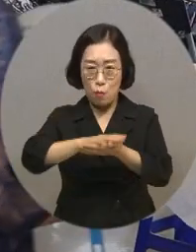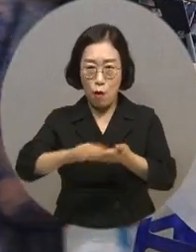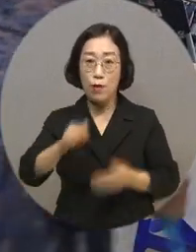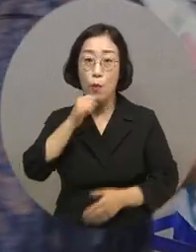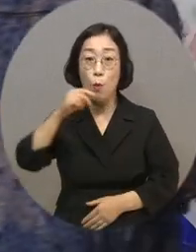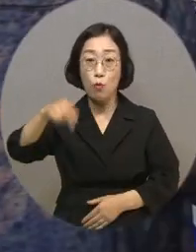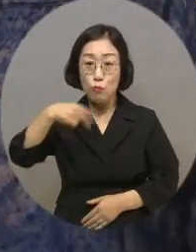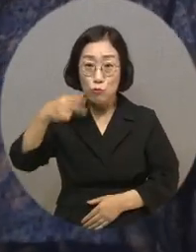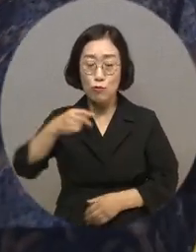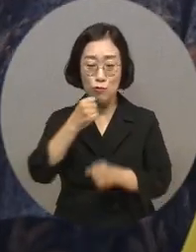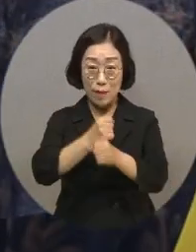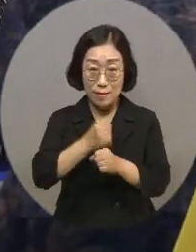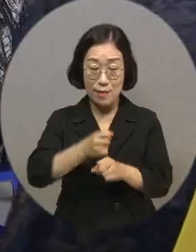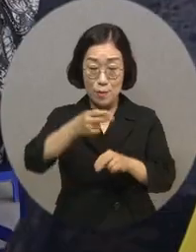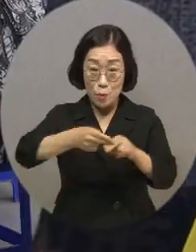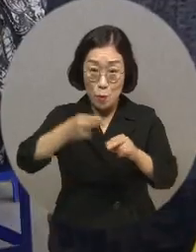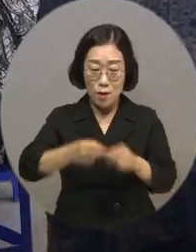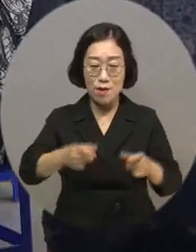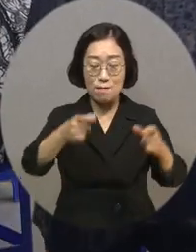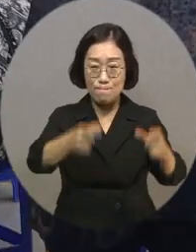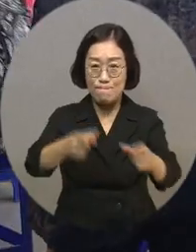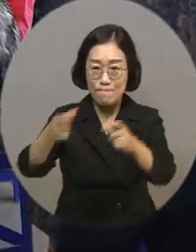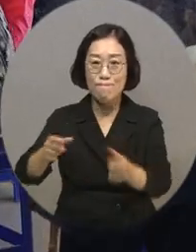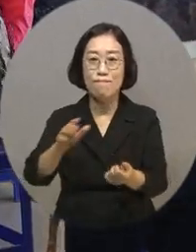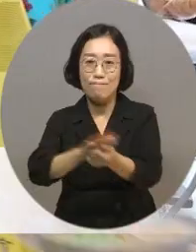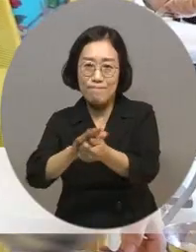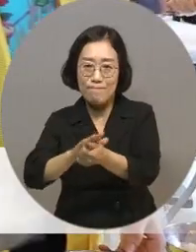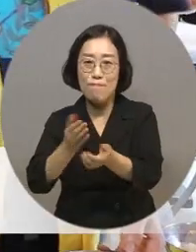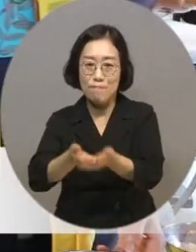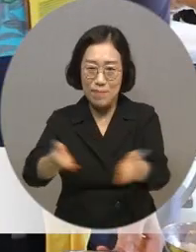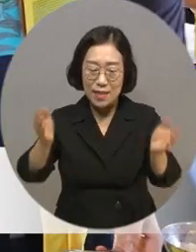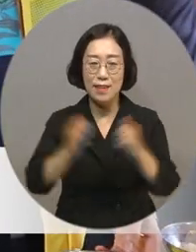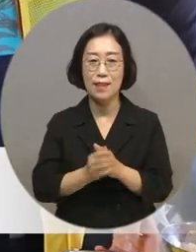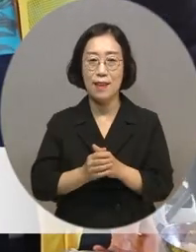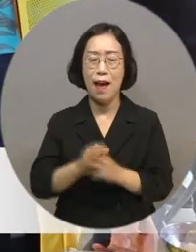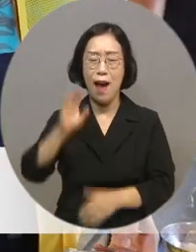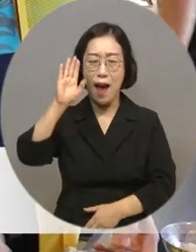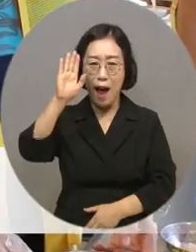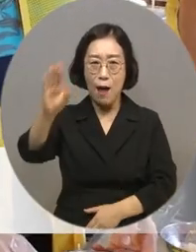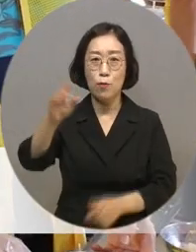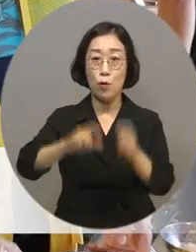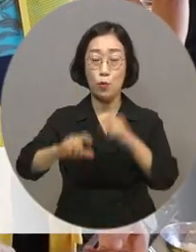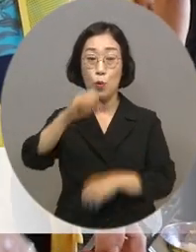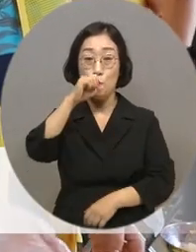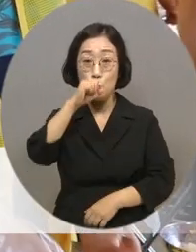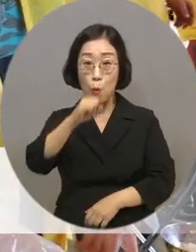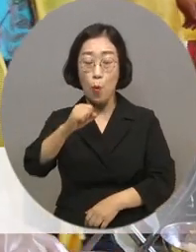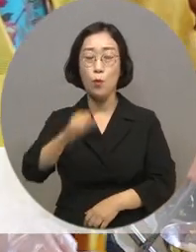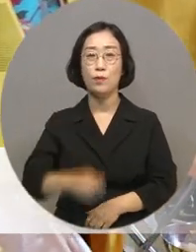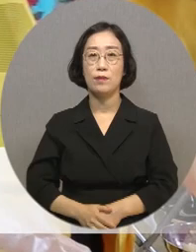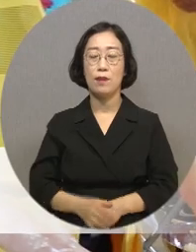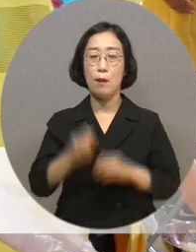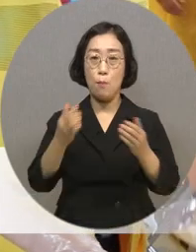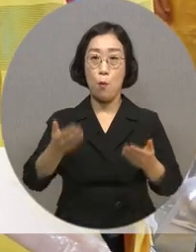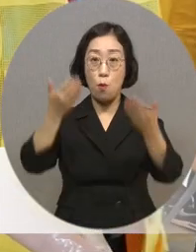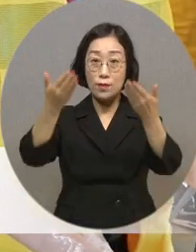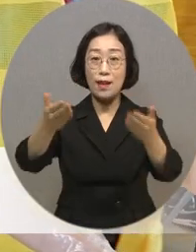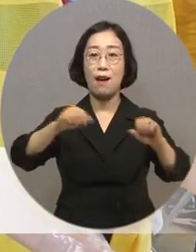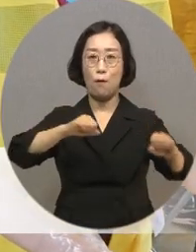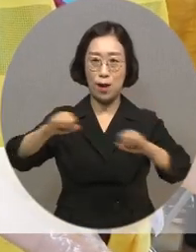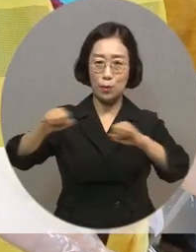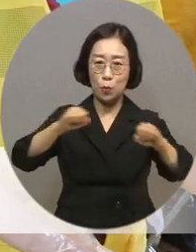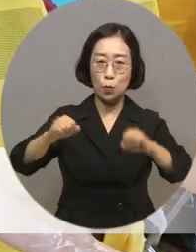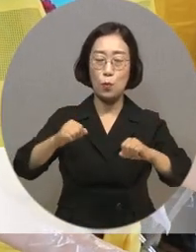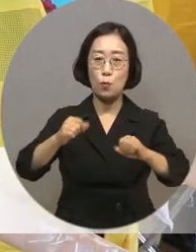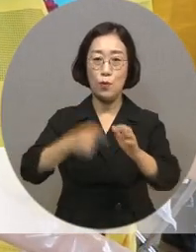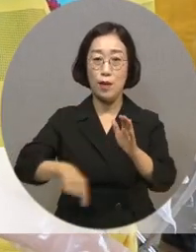지역 주민들과 유대감을 형성하는 시간을 가졌습니다. 앞으로도 보다 더 좋은 이런 그 우리 봉사활동을